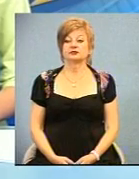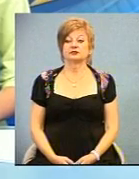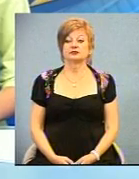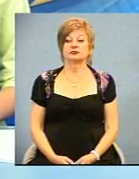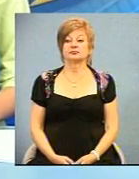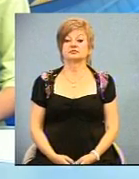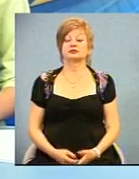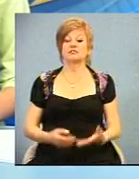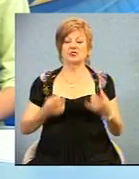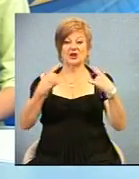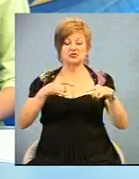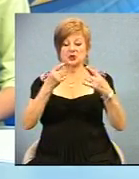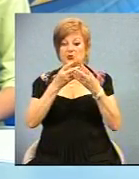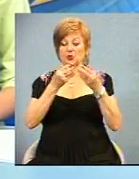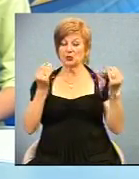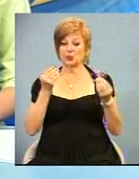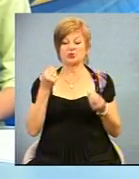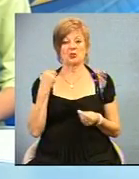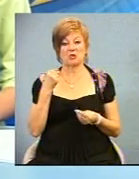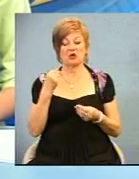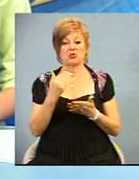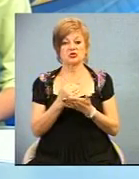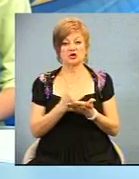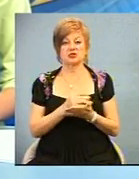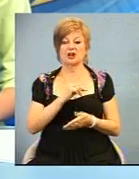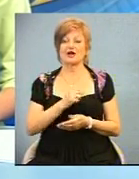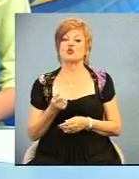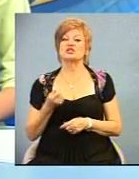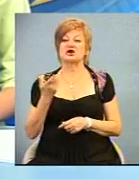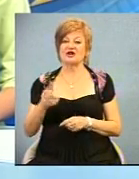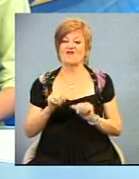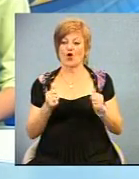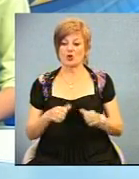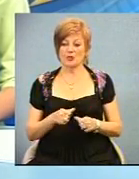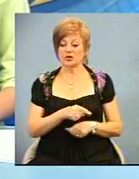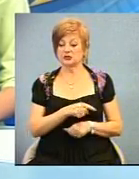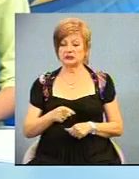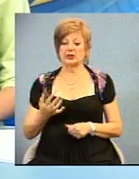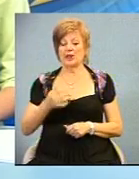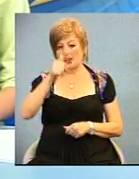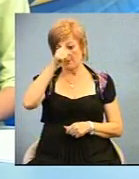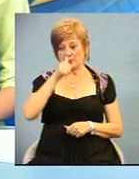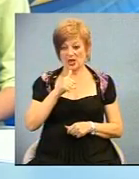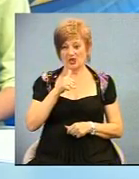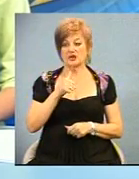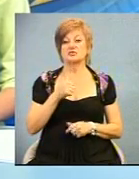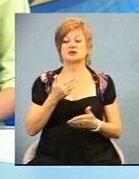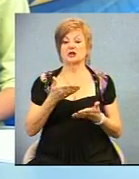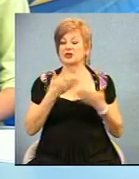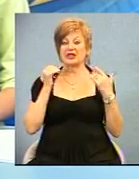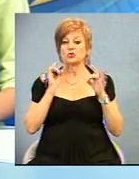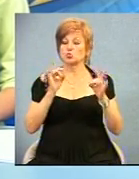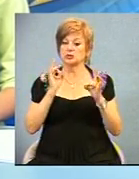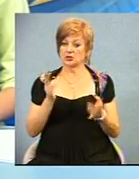З ефіру зникають запорізькі телеканали, що працюють у цифровому форматі. Протягом останніх кількох місяців відсутність сигналу на